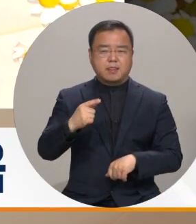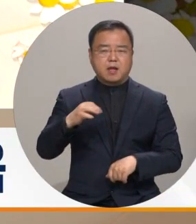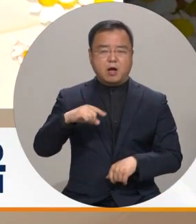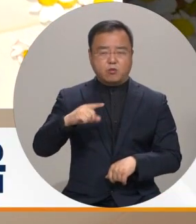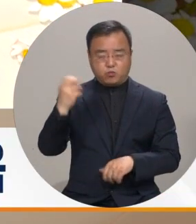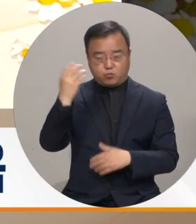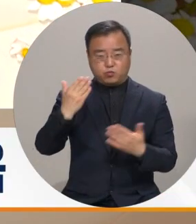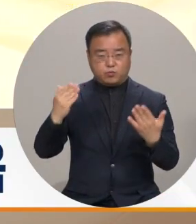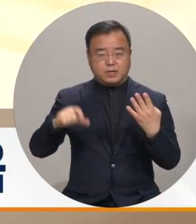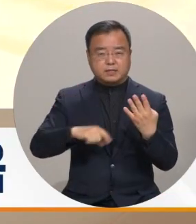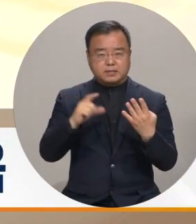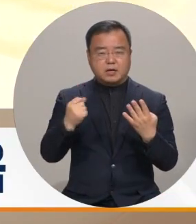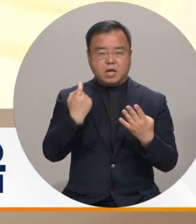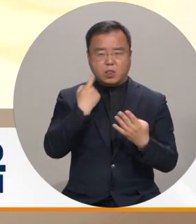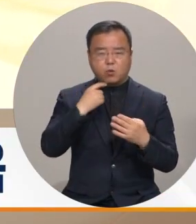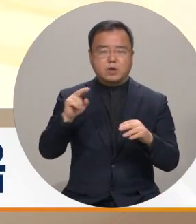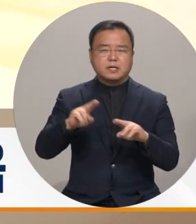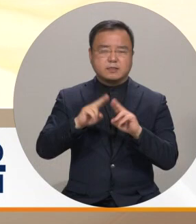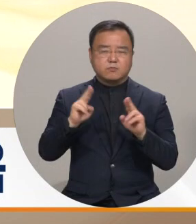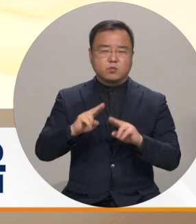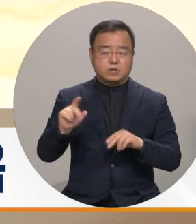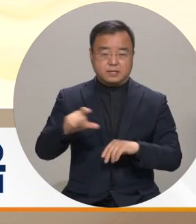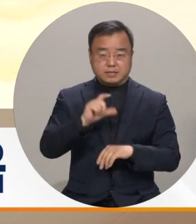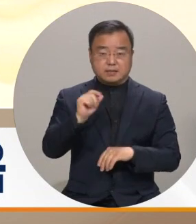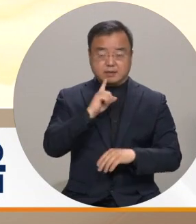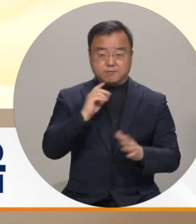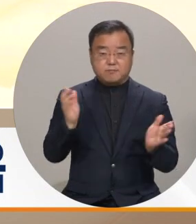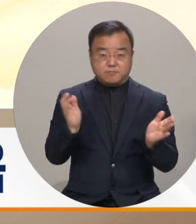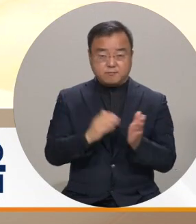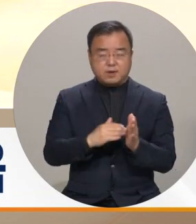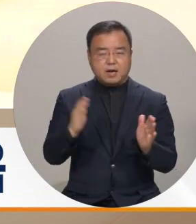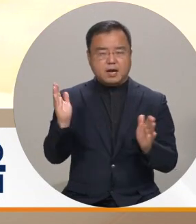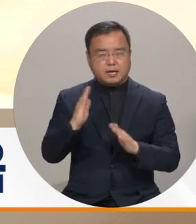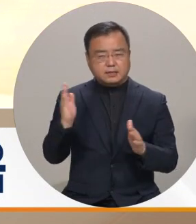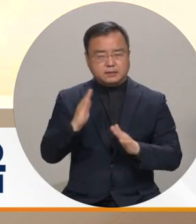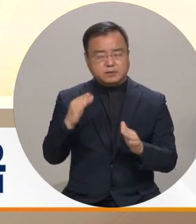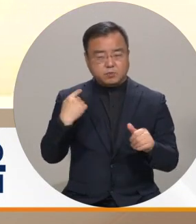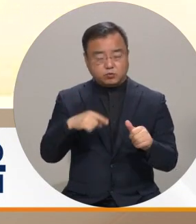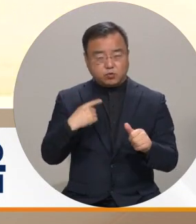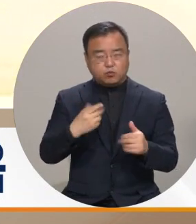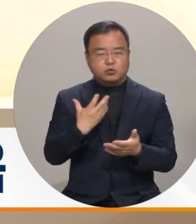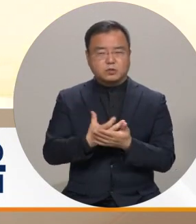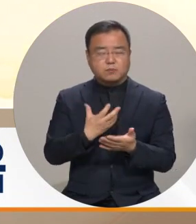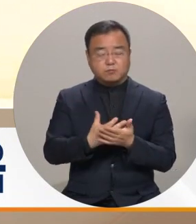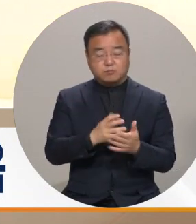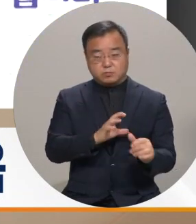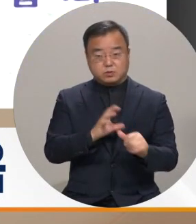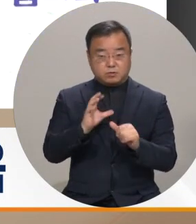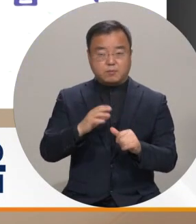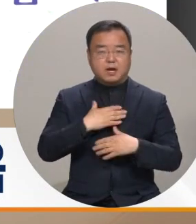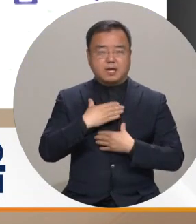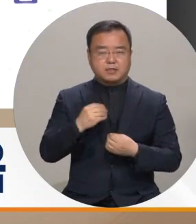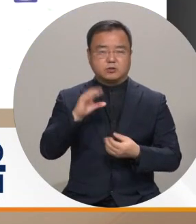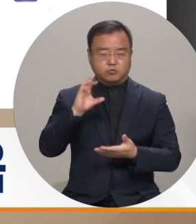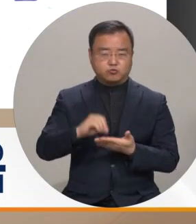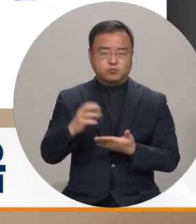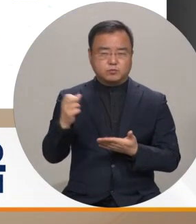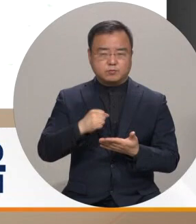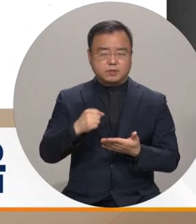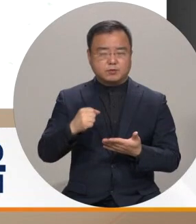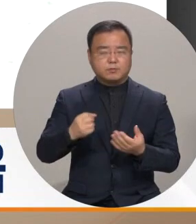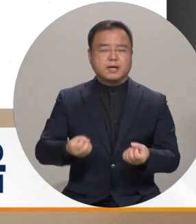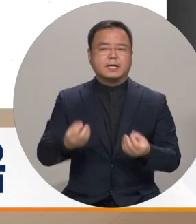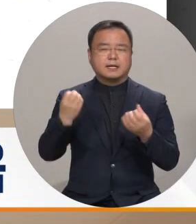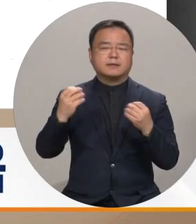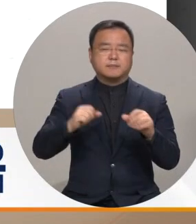정했습니다. 한 달 동안 경기도 학교 곳곳에선 4.16 학생교육 자료를 활용한 계기 교육과 안전을 주제로 한 문예 행사가